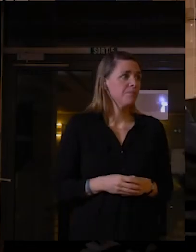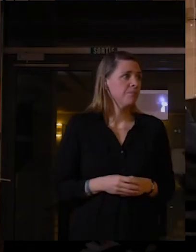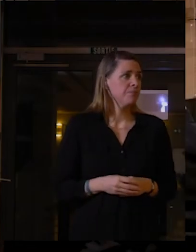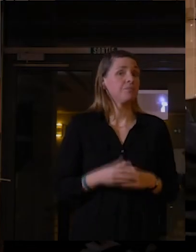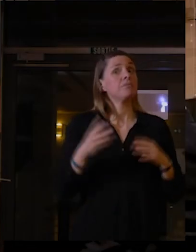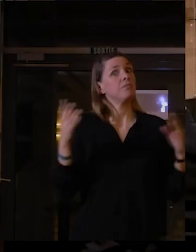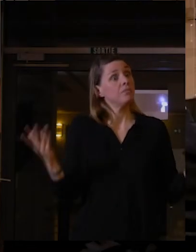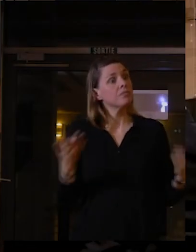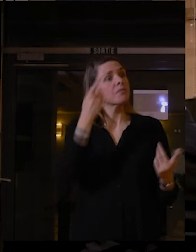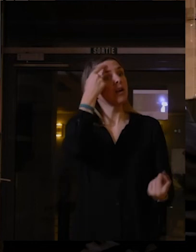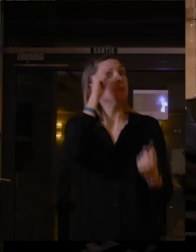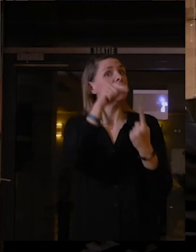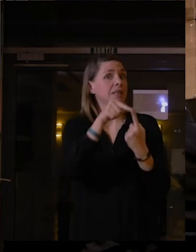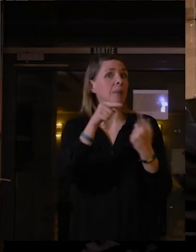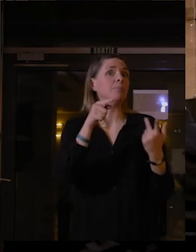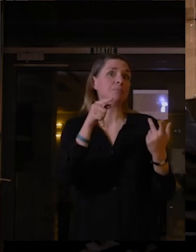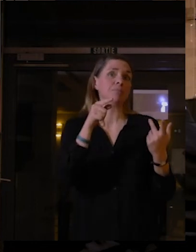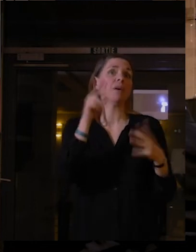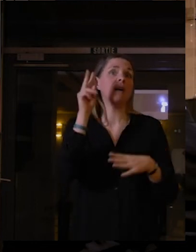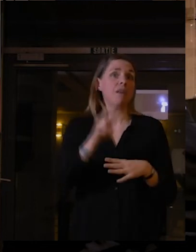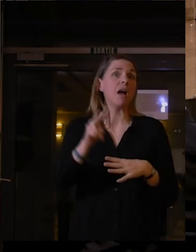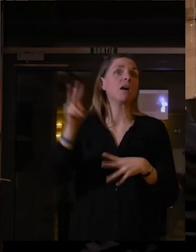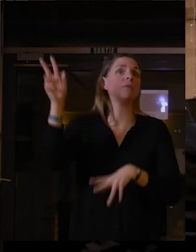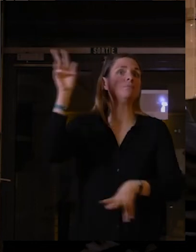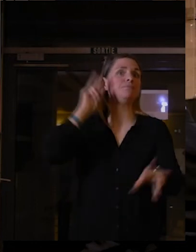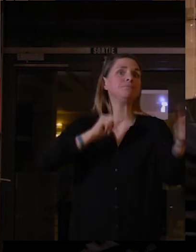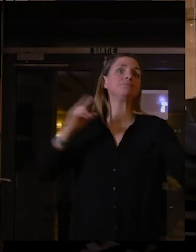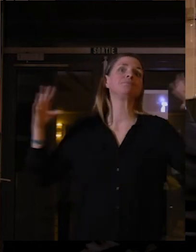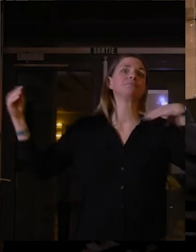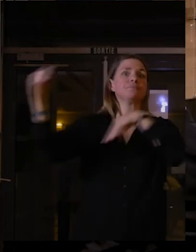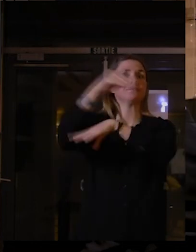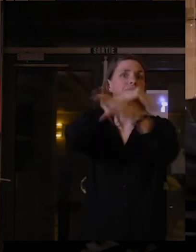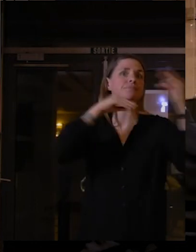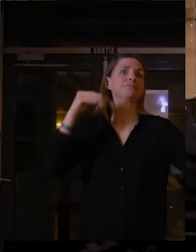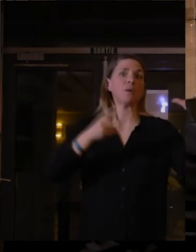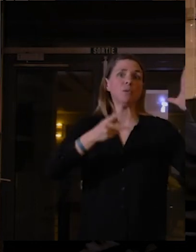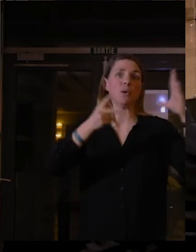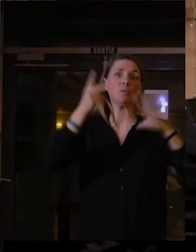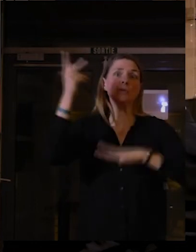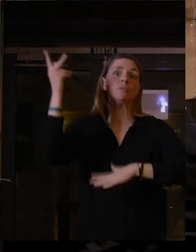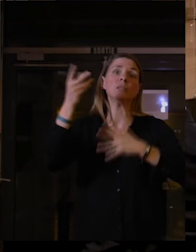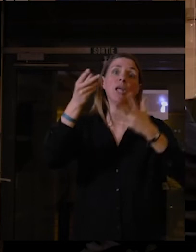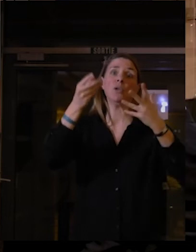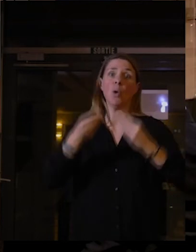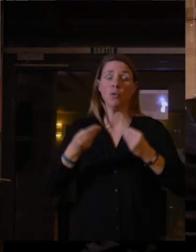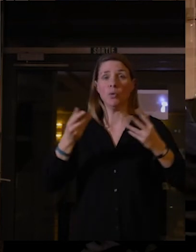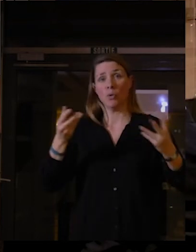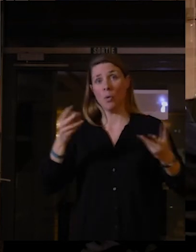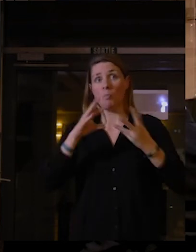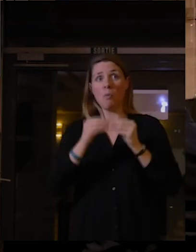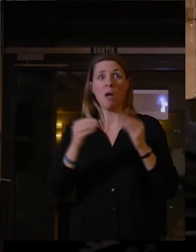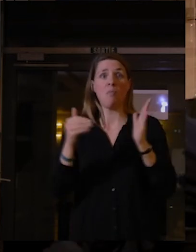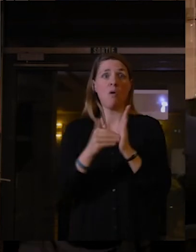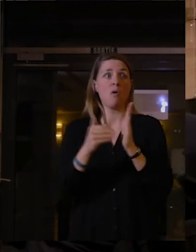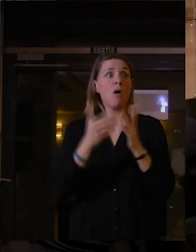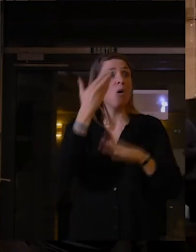C'est un sujet effectivement dont on entend parler de plus en plus, mais qui pose encore problème, on peut le dire comme ça, je pense. Est-ce